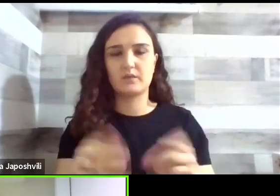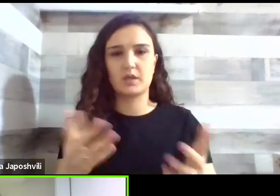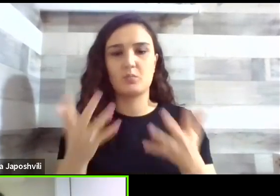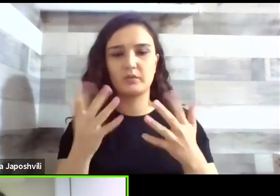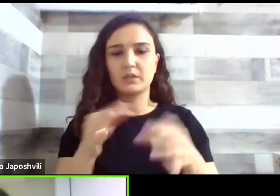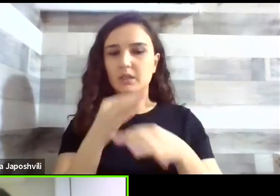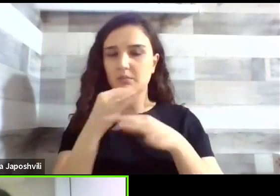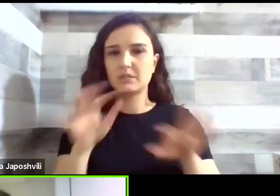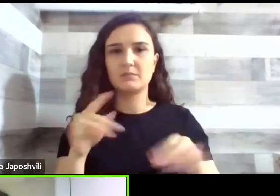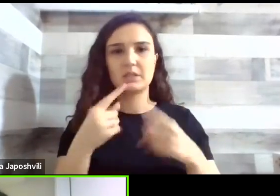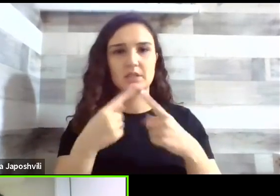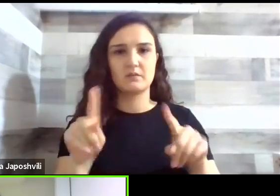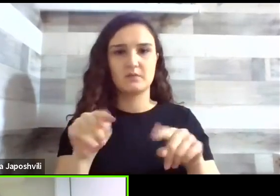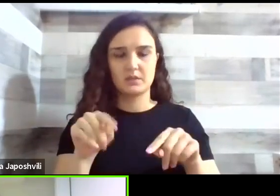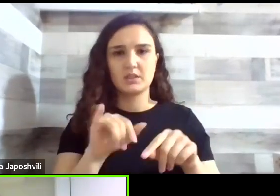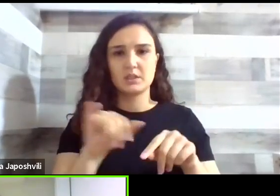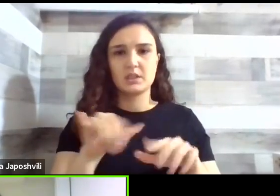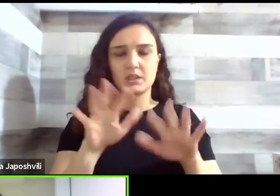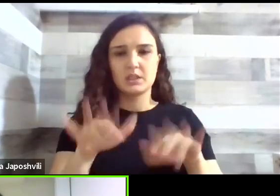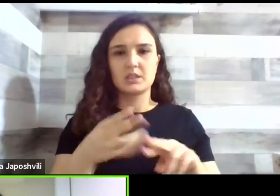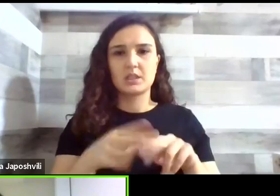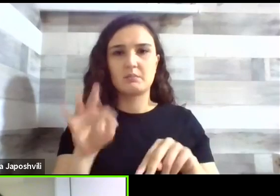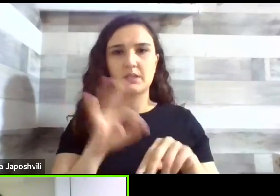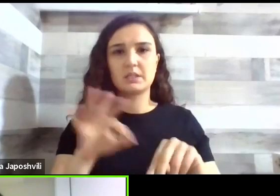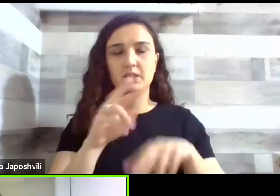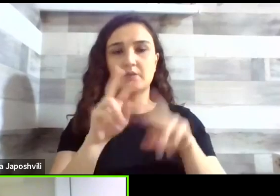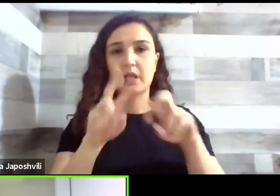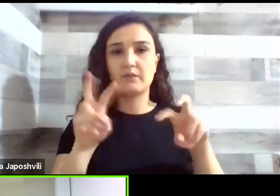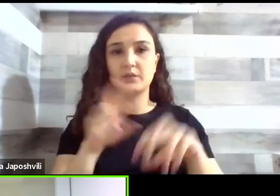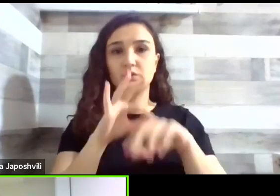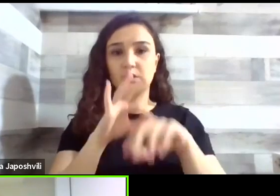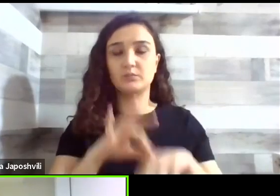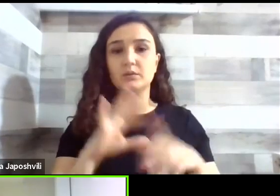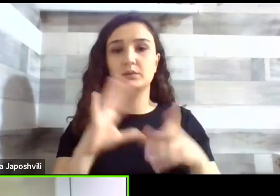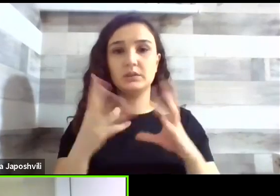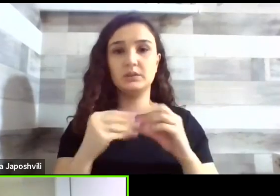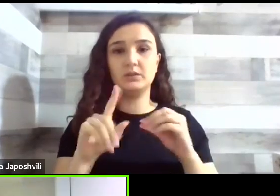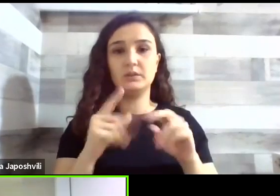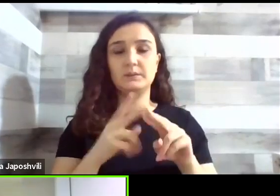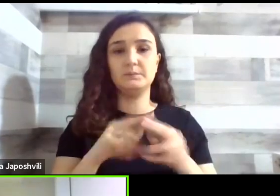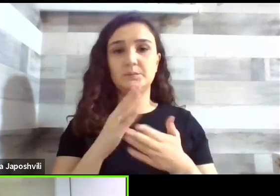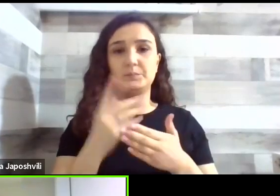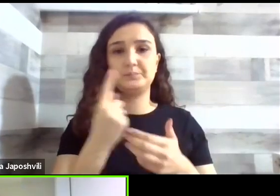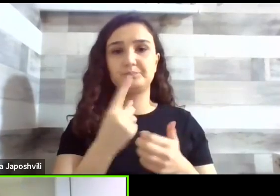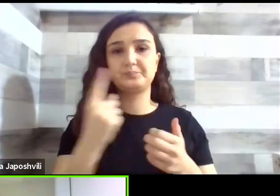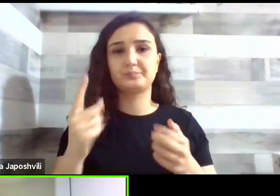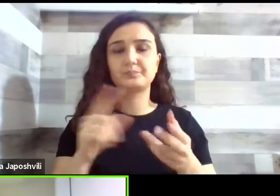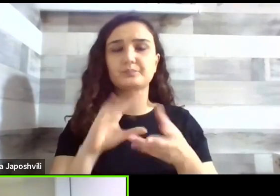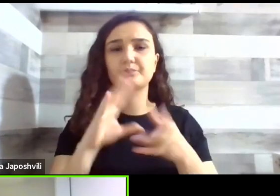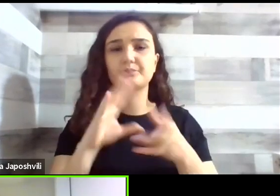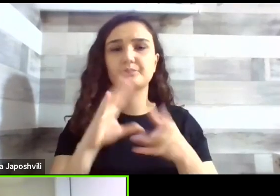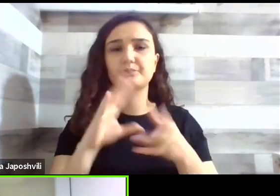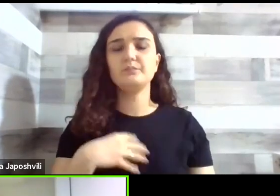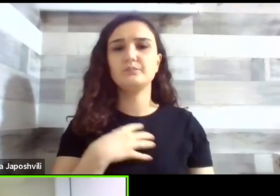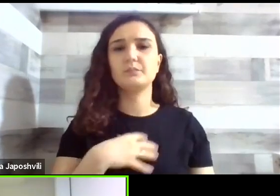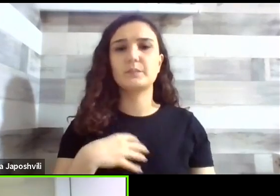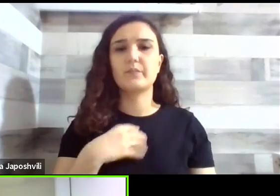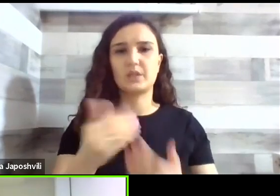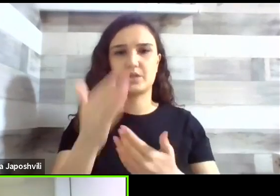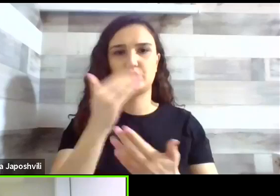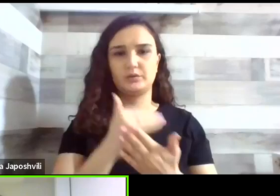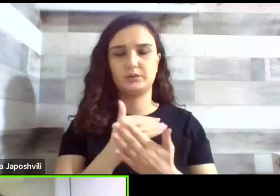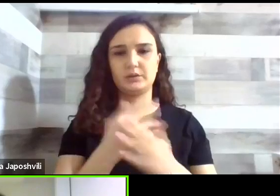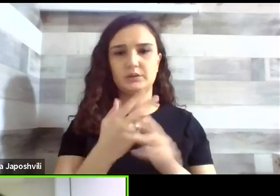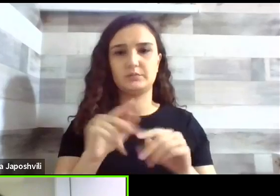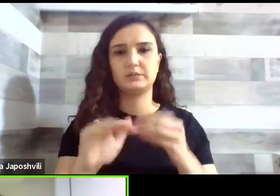nebis meris cu contextii sa detski aemaze culeva chat aregula sa ertot. Rom este aris erterti xoelaze mișnalovani ședegi